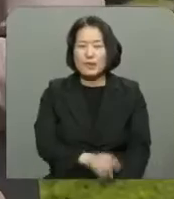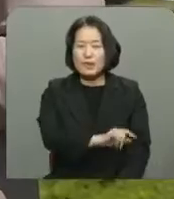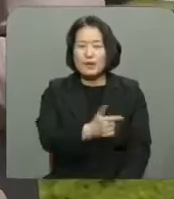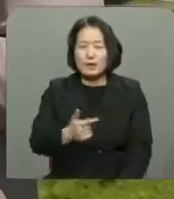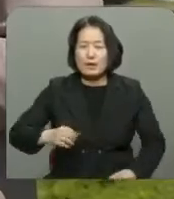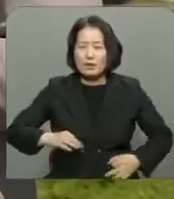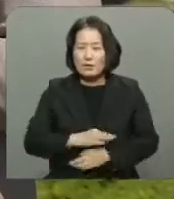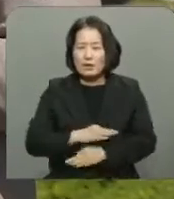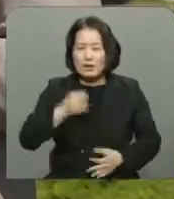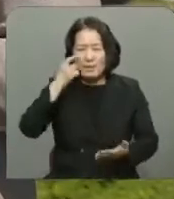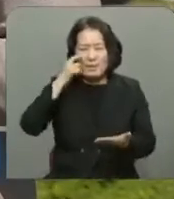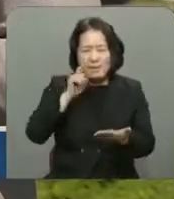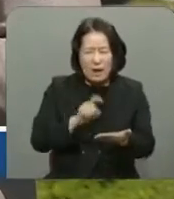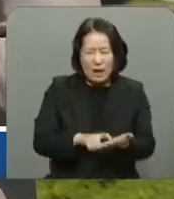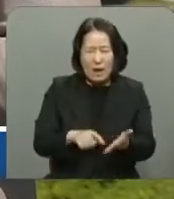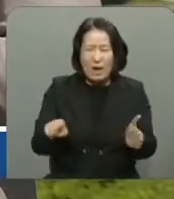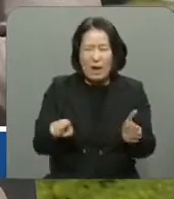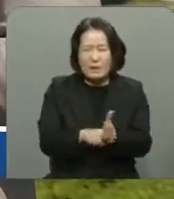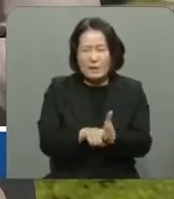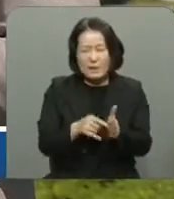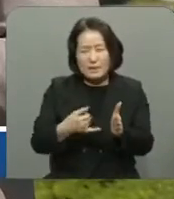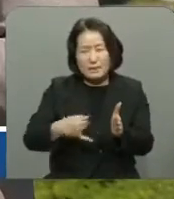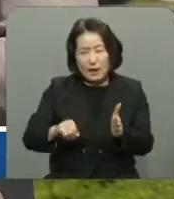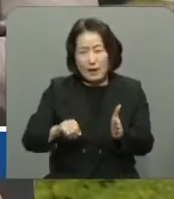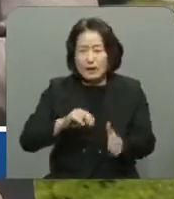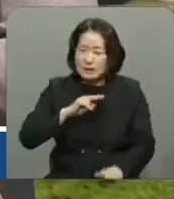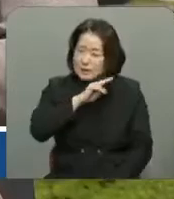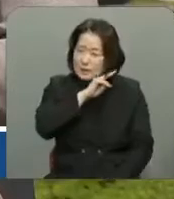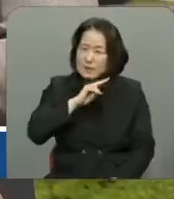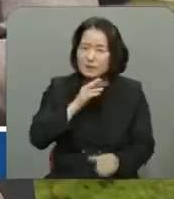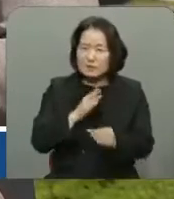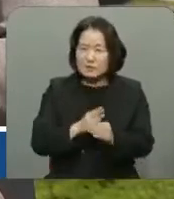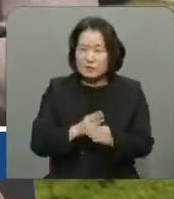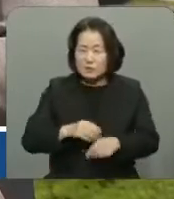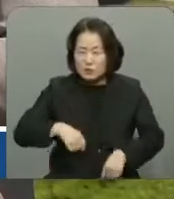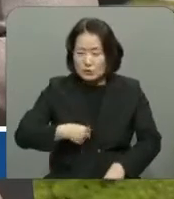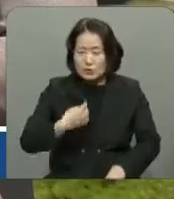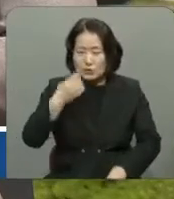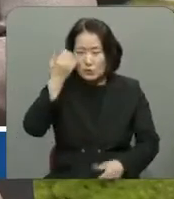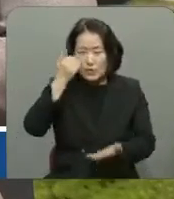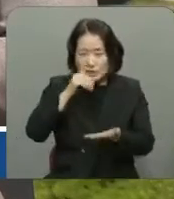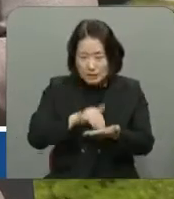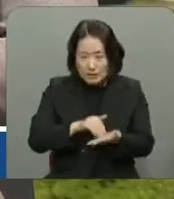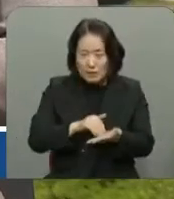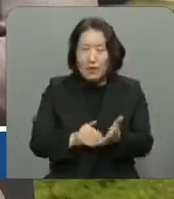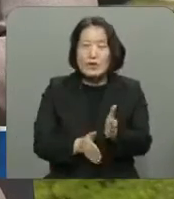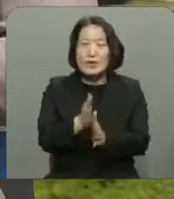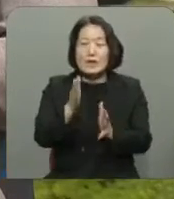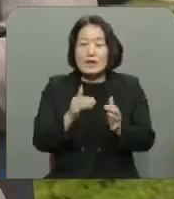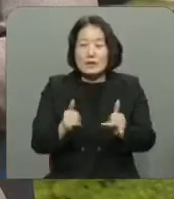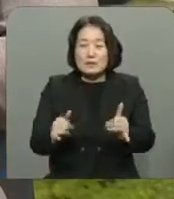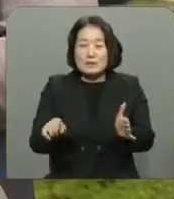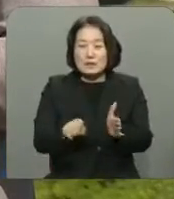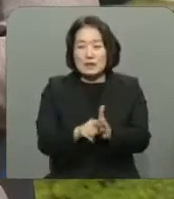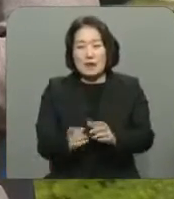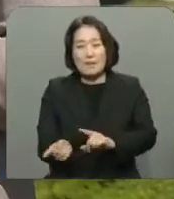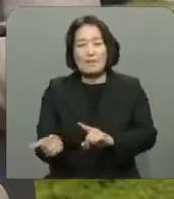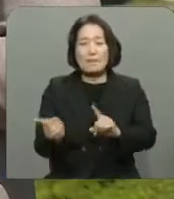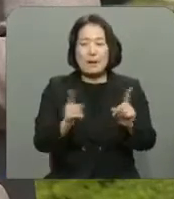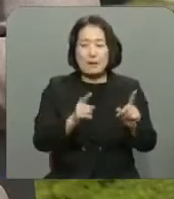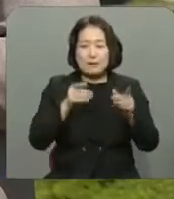사건으로 신뢰도 의 의문이 세계 배운 강릉 씨가 자 송 의 움직임을 통해 시민들의 신뢰를 되찾을 수 있을지